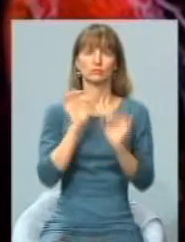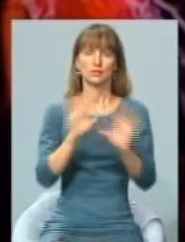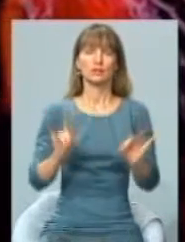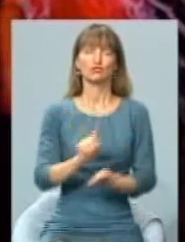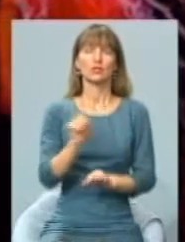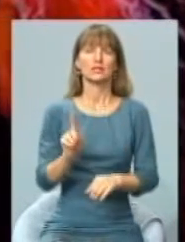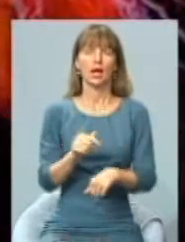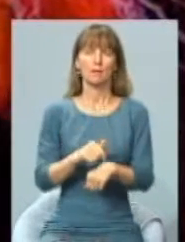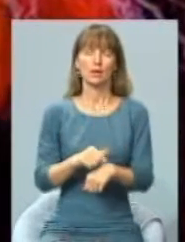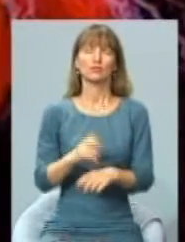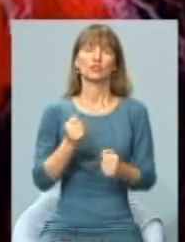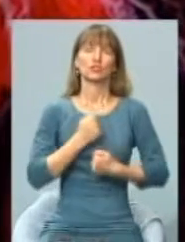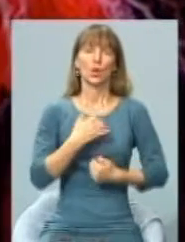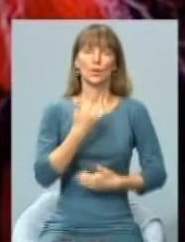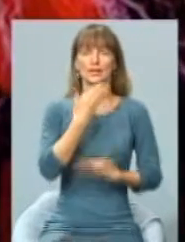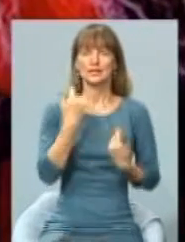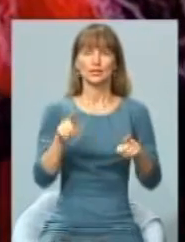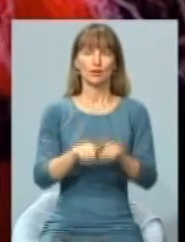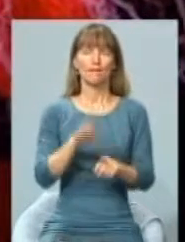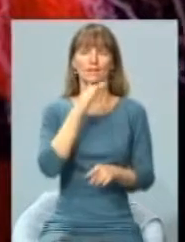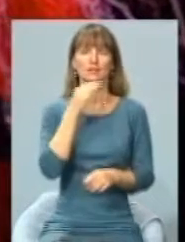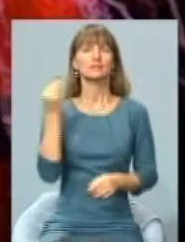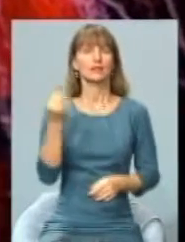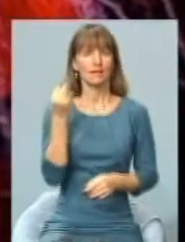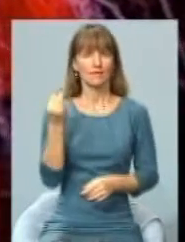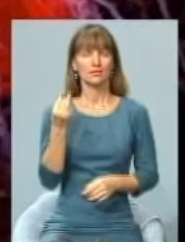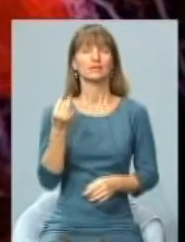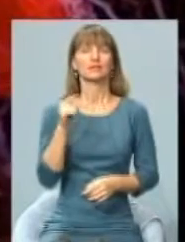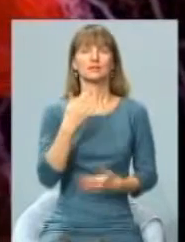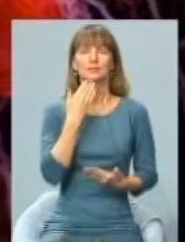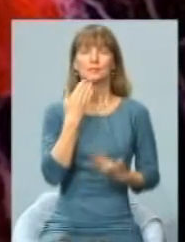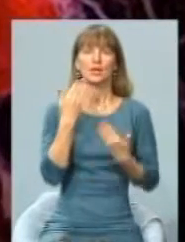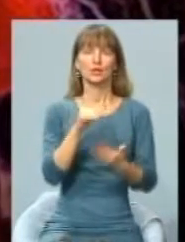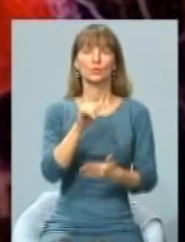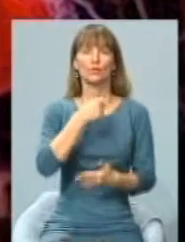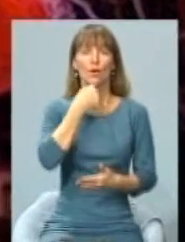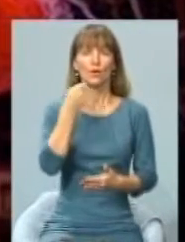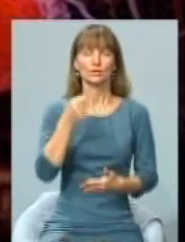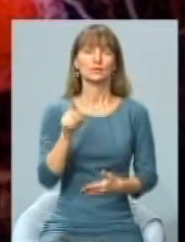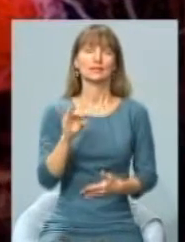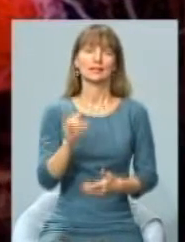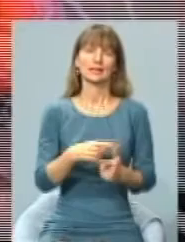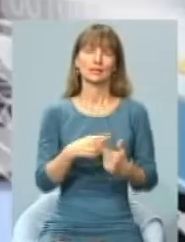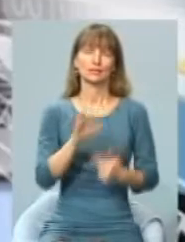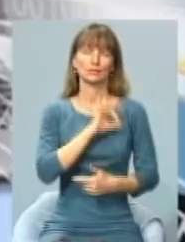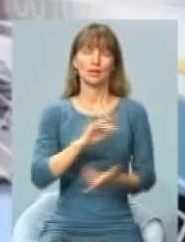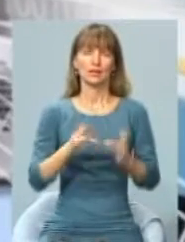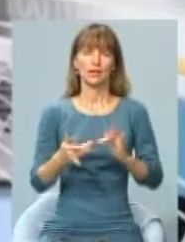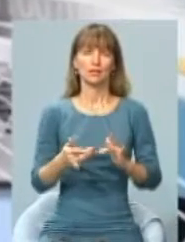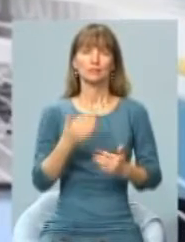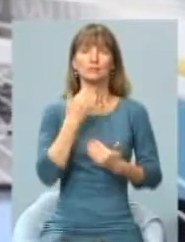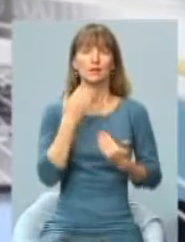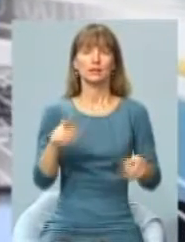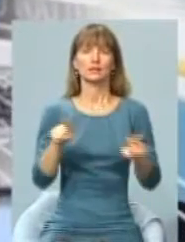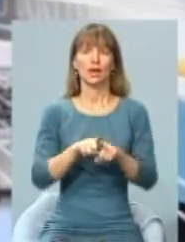але, на жаль, ми не маємо стільки часу. Зацікавилися? Тоді запитайте у дорослих або скористайтеся інтернетом. Останній, до